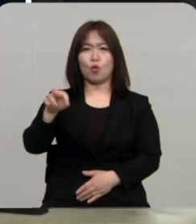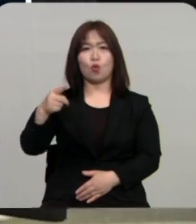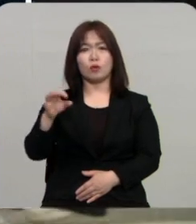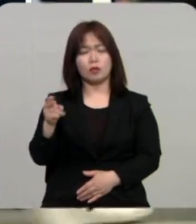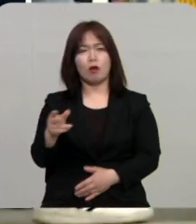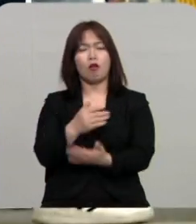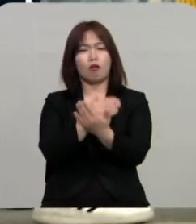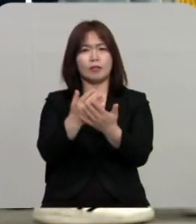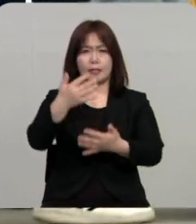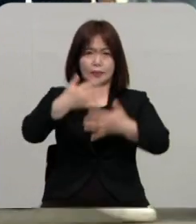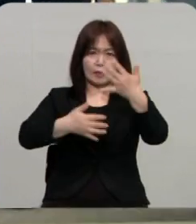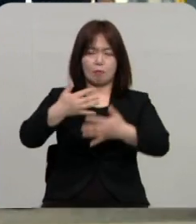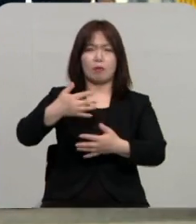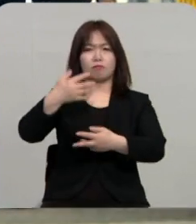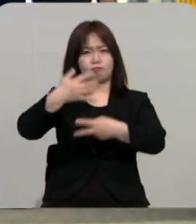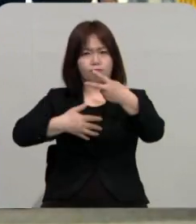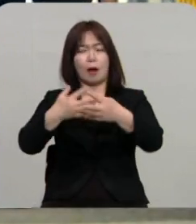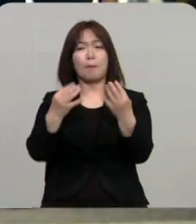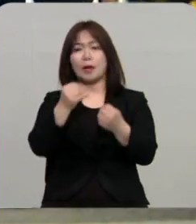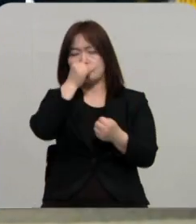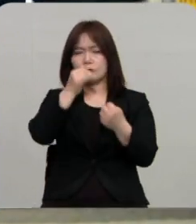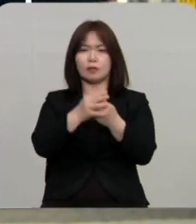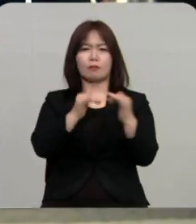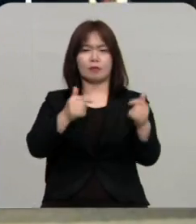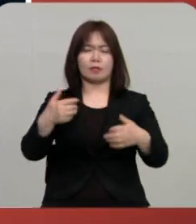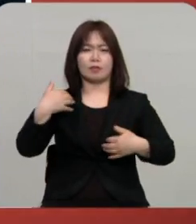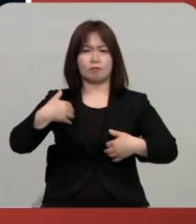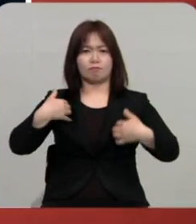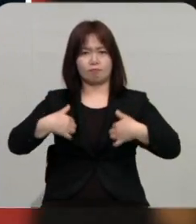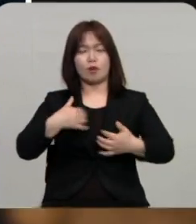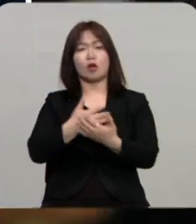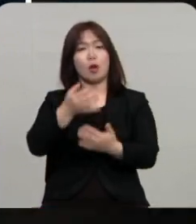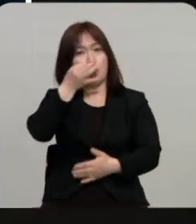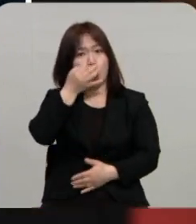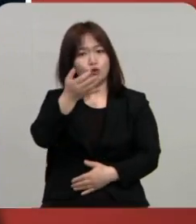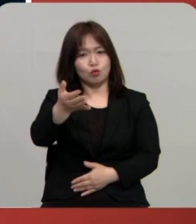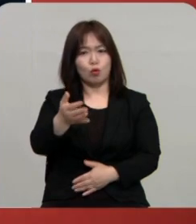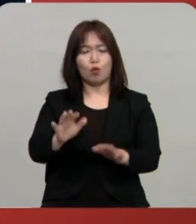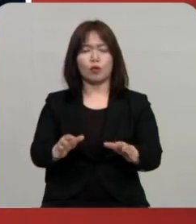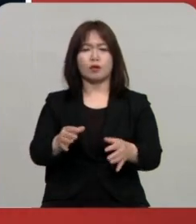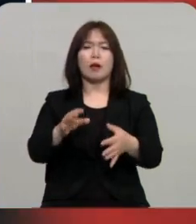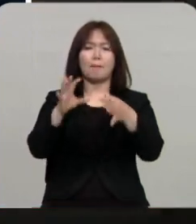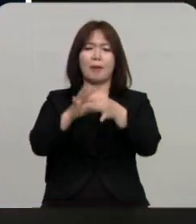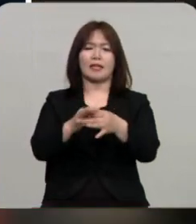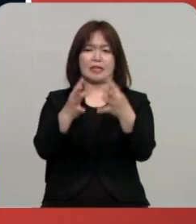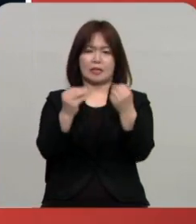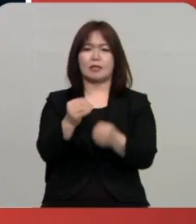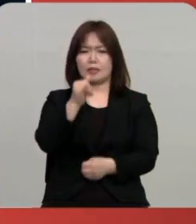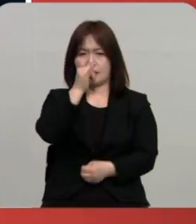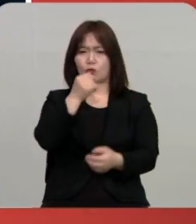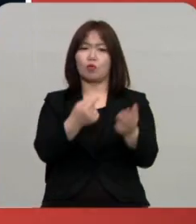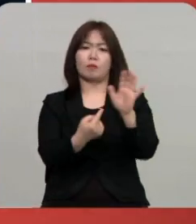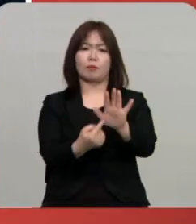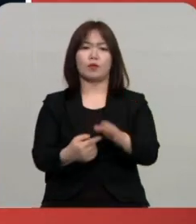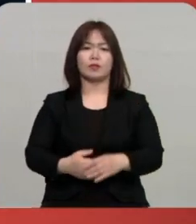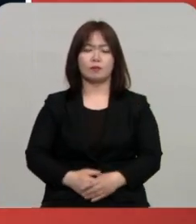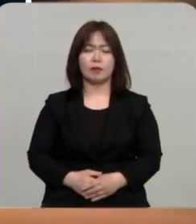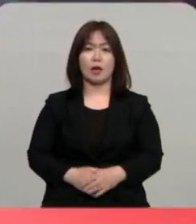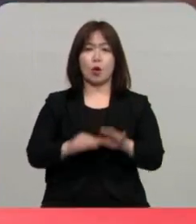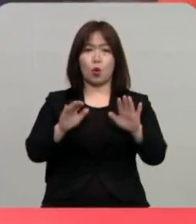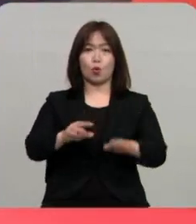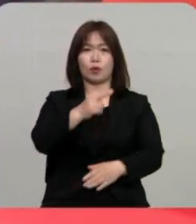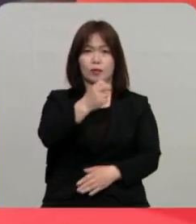여러 드라마와 영화를 넘나들며 탄탄한 연기를 선보이고 있으며 영화제와도 깊은 인연을 맺어왔습니다.